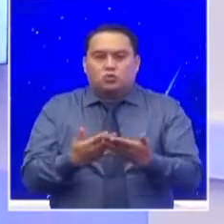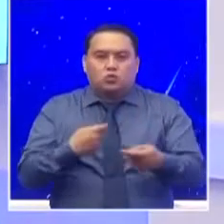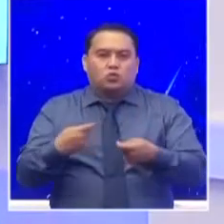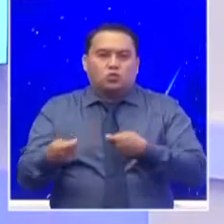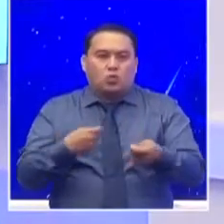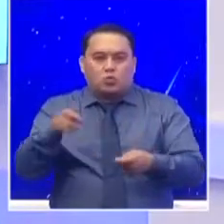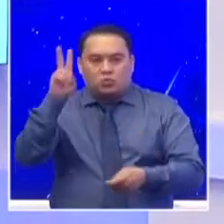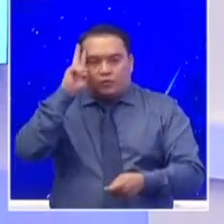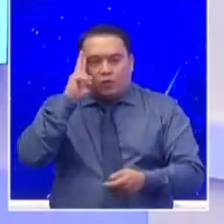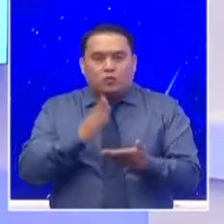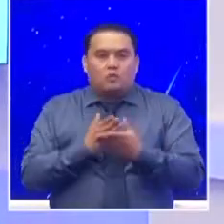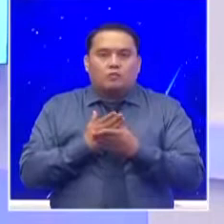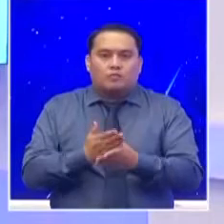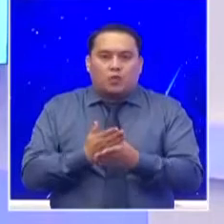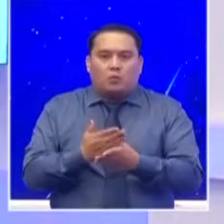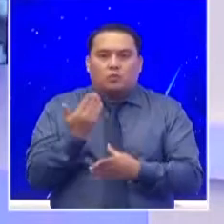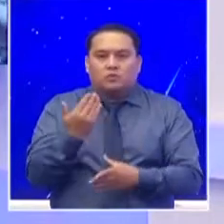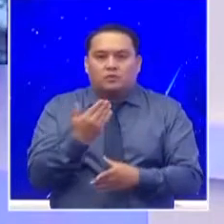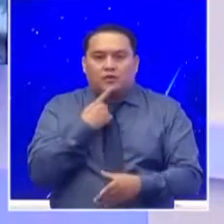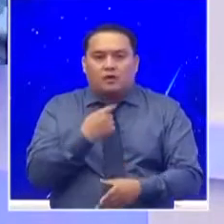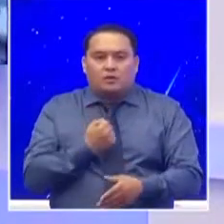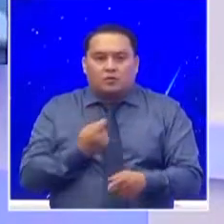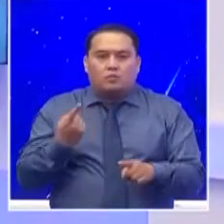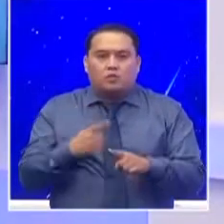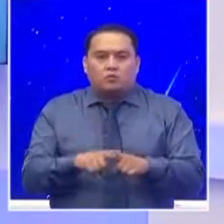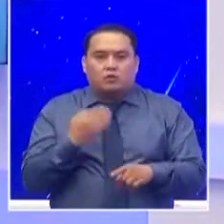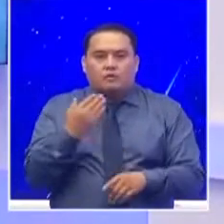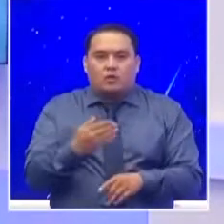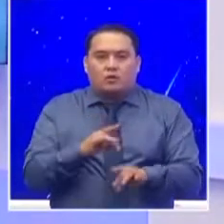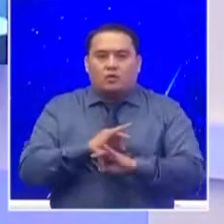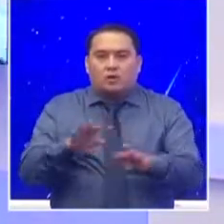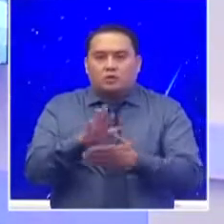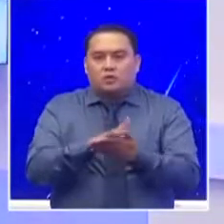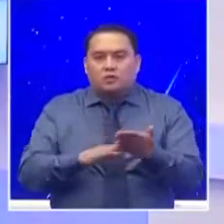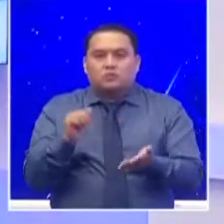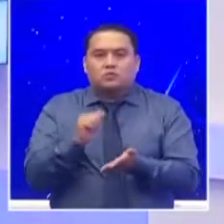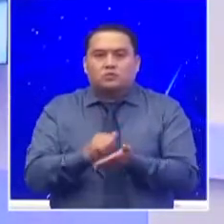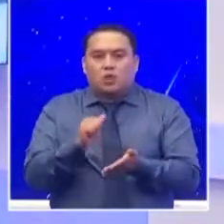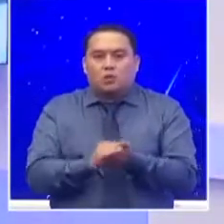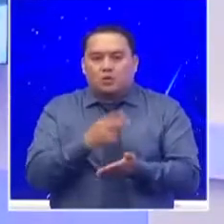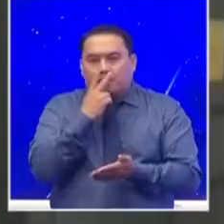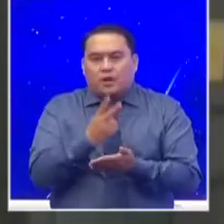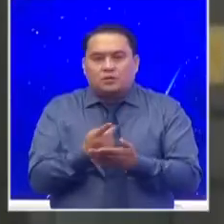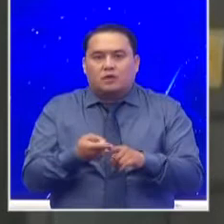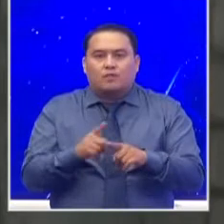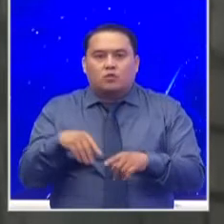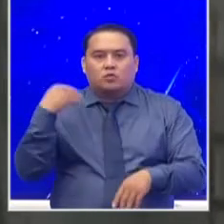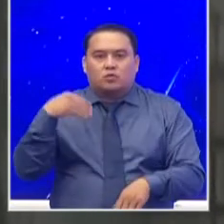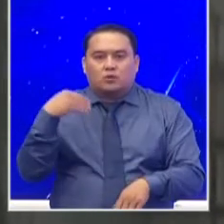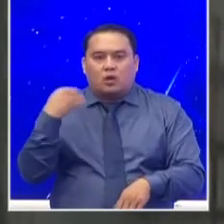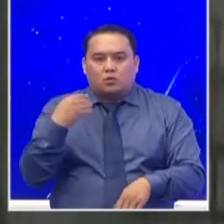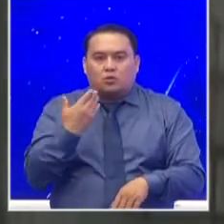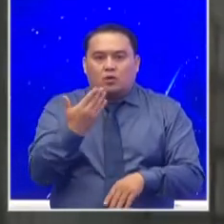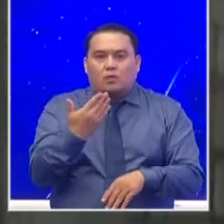двух стран об оказании безвозмездной военно-технической помощи, сообщает Хабар-24. Если документ ратифицируют,